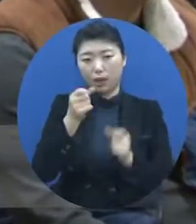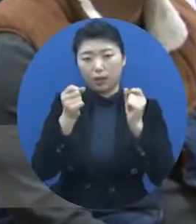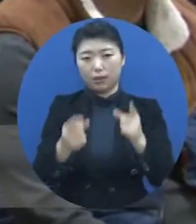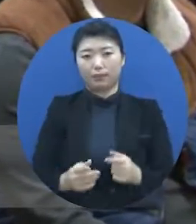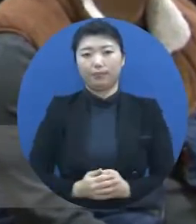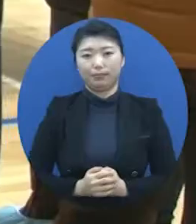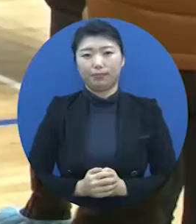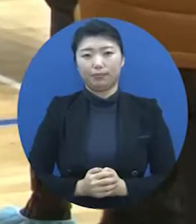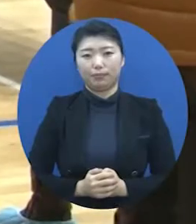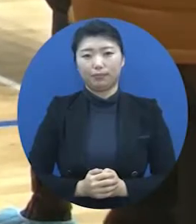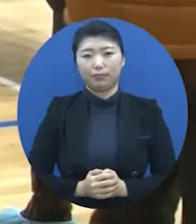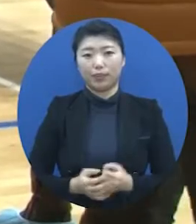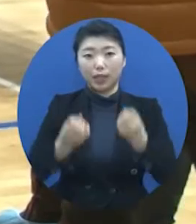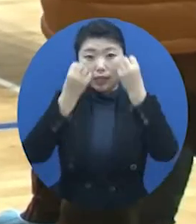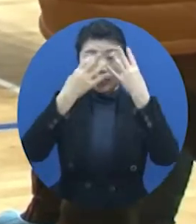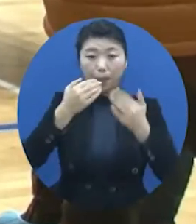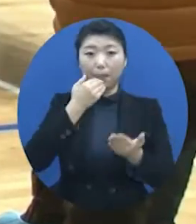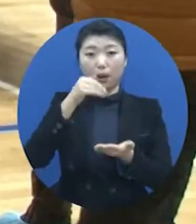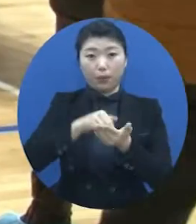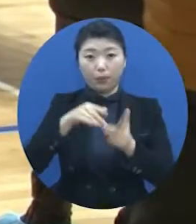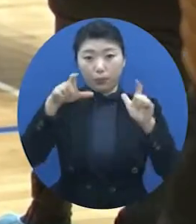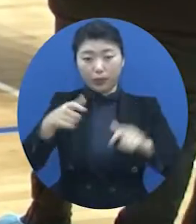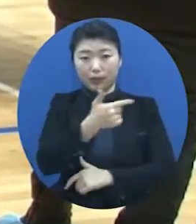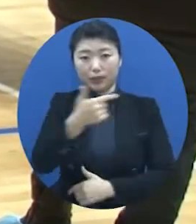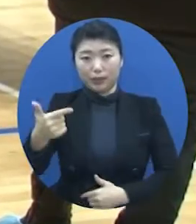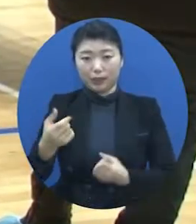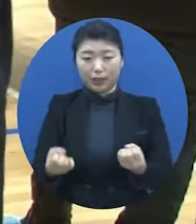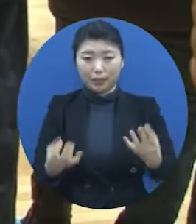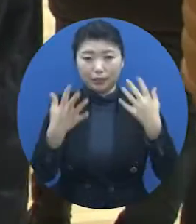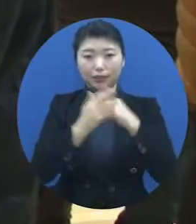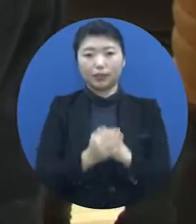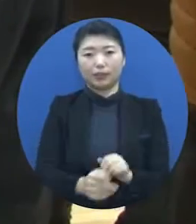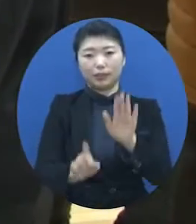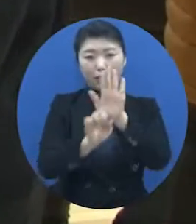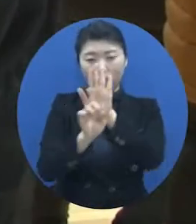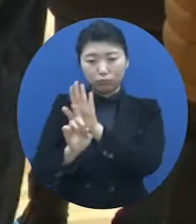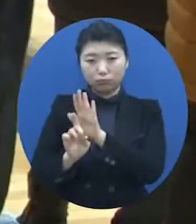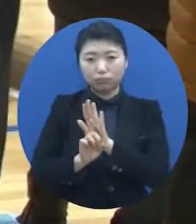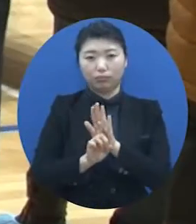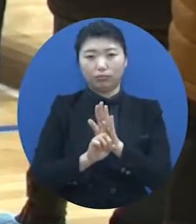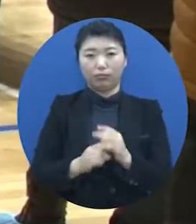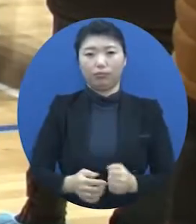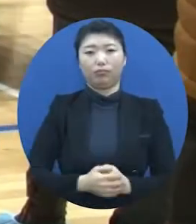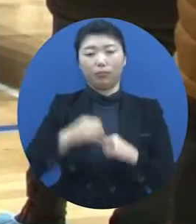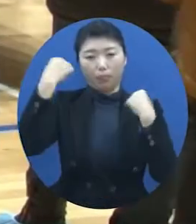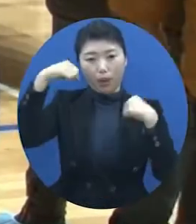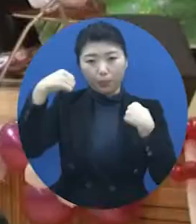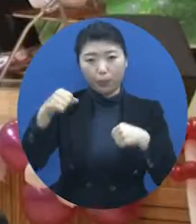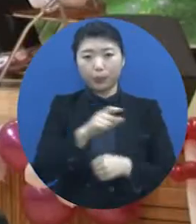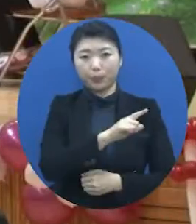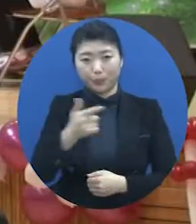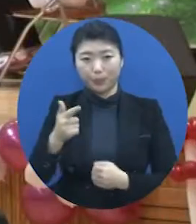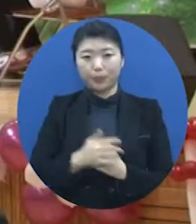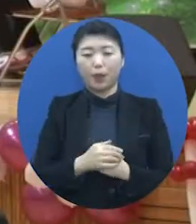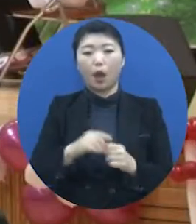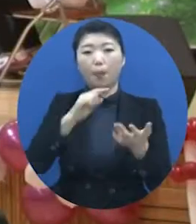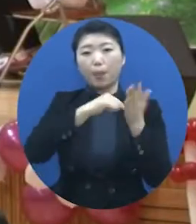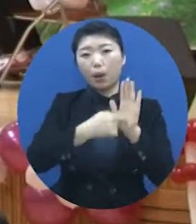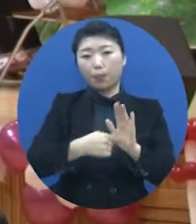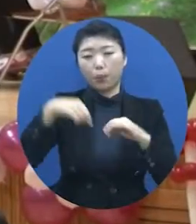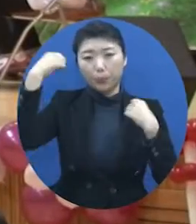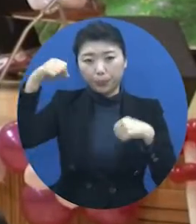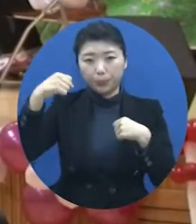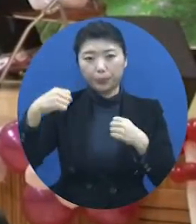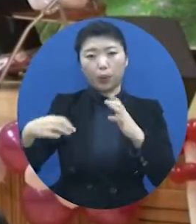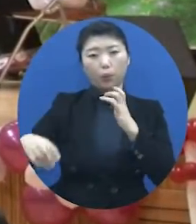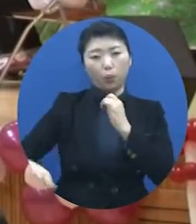됐습니다. 세바위꼴 큰 잔치로는 학예 발표회와 작품 전시회를 진행했으며 특히 학예